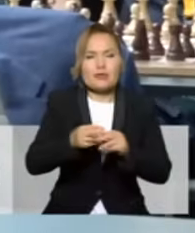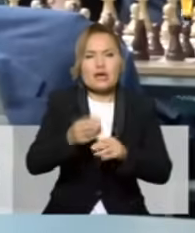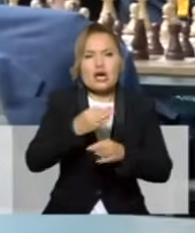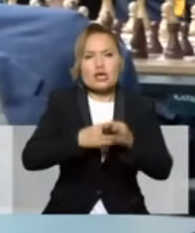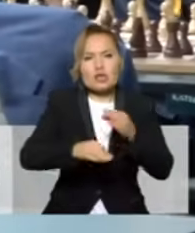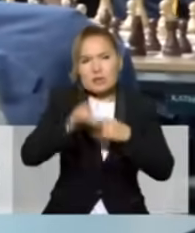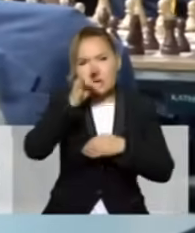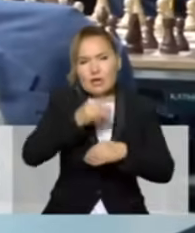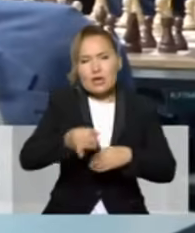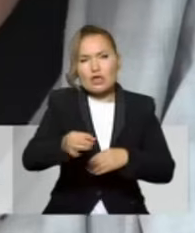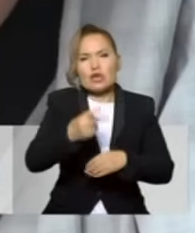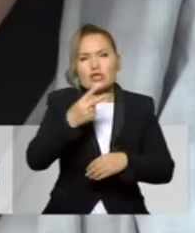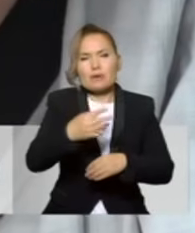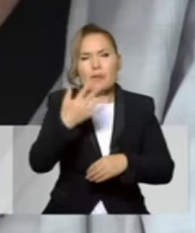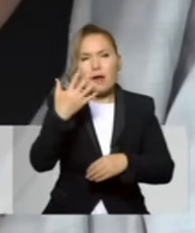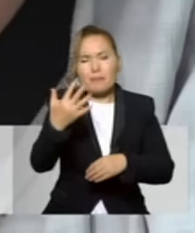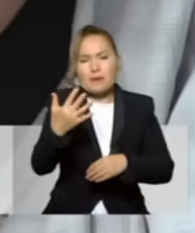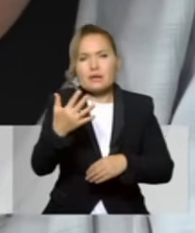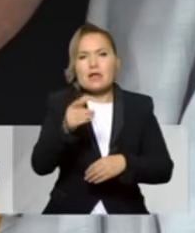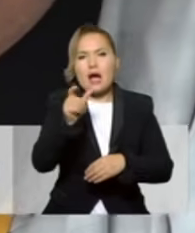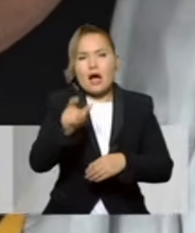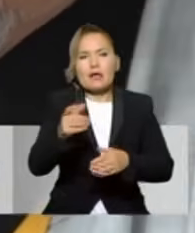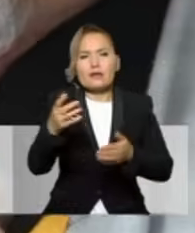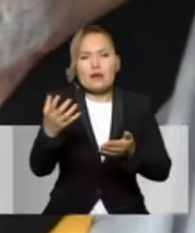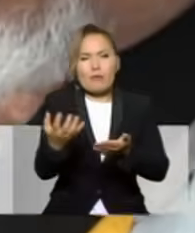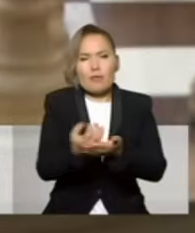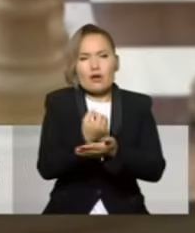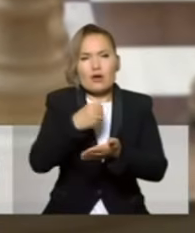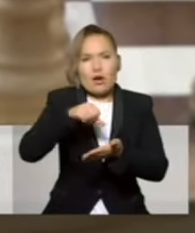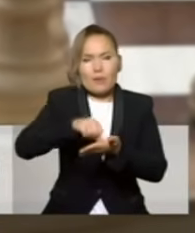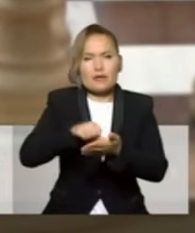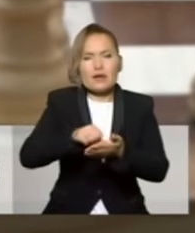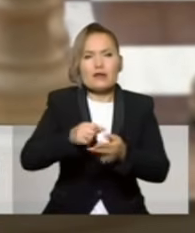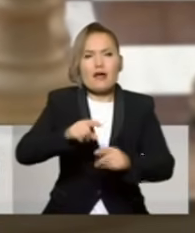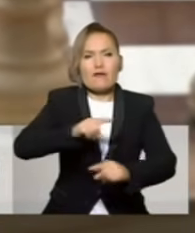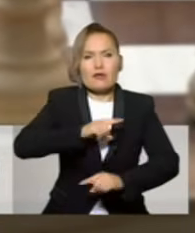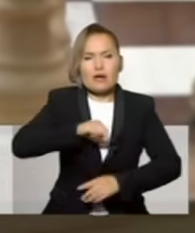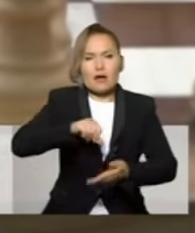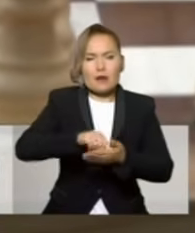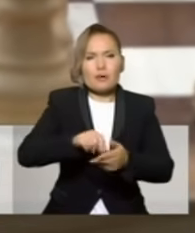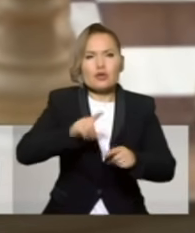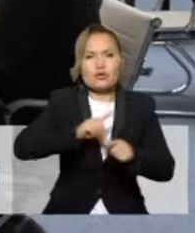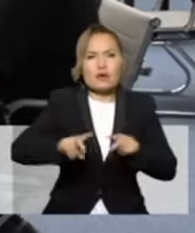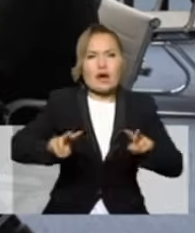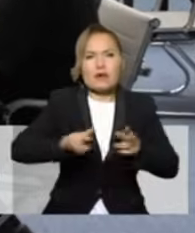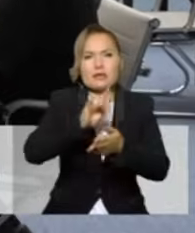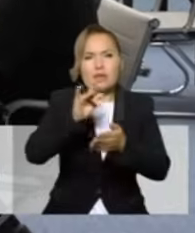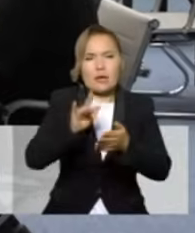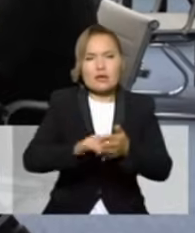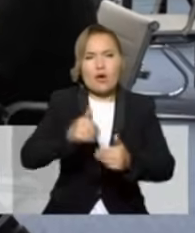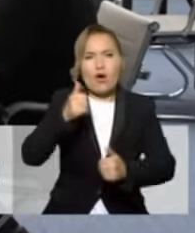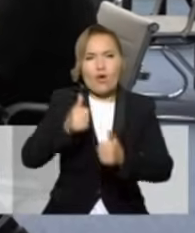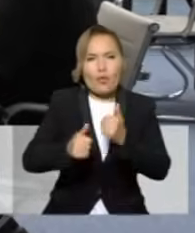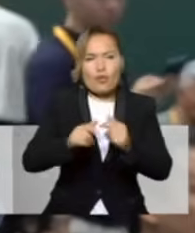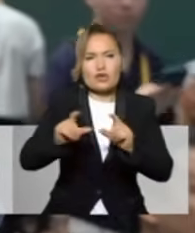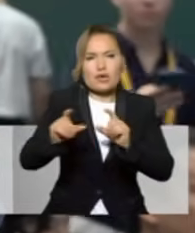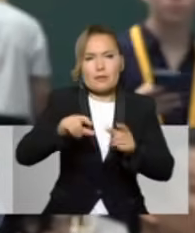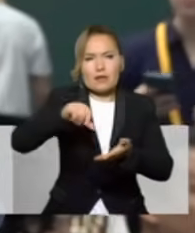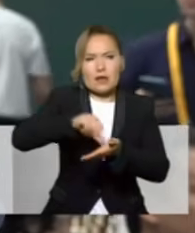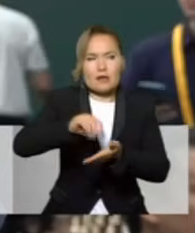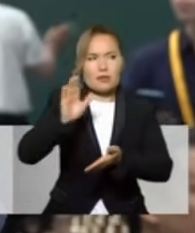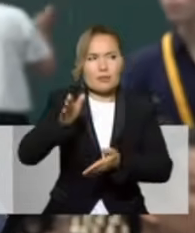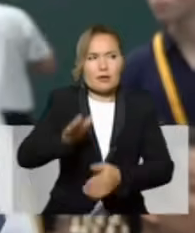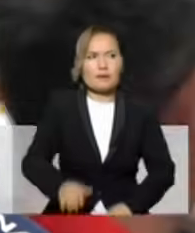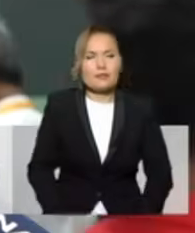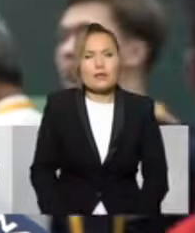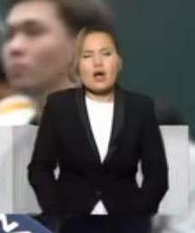өңірінің 25 өкілі финалға шықты. Соңғы ойын тамыз айының соңында Астанада өтеді. Шахмат деген